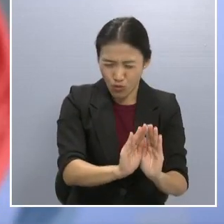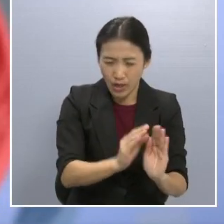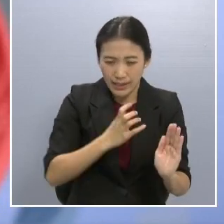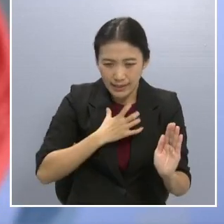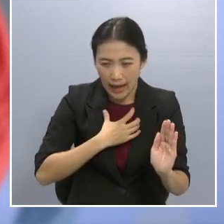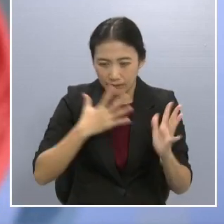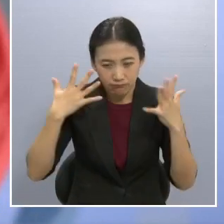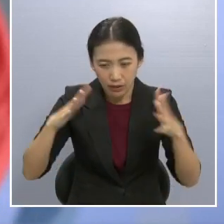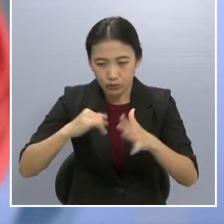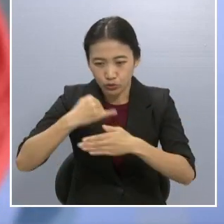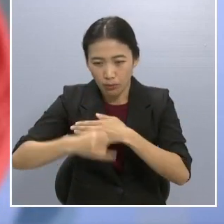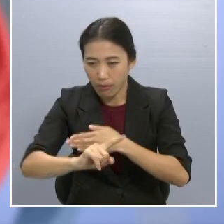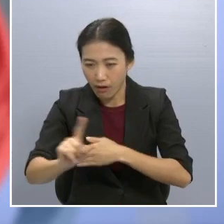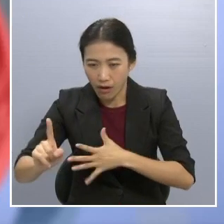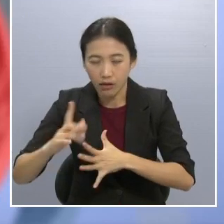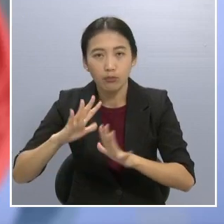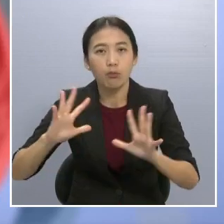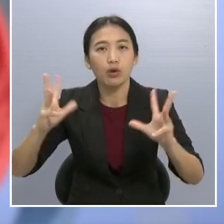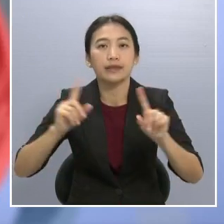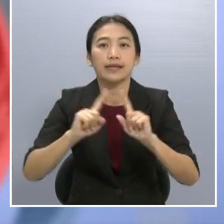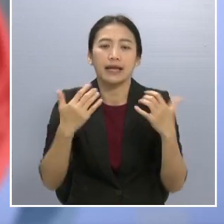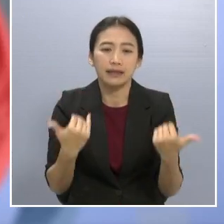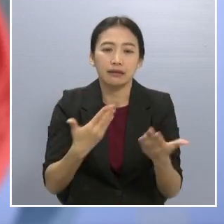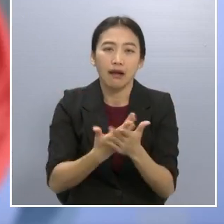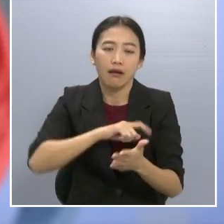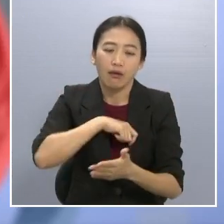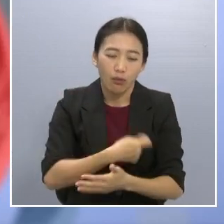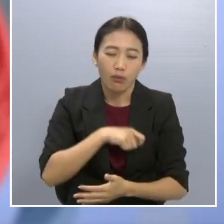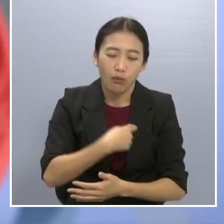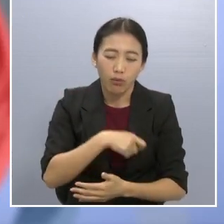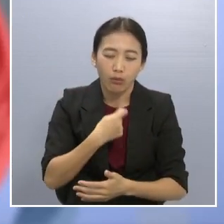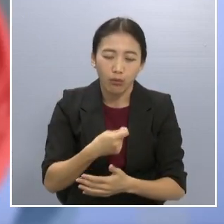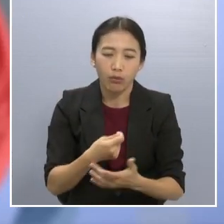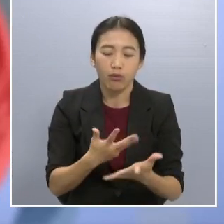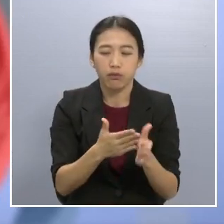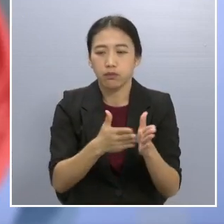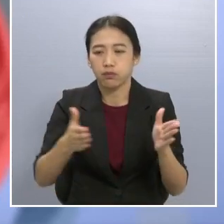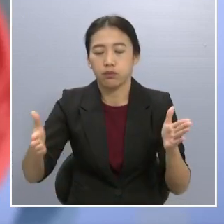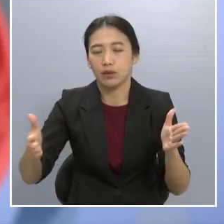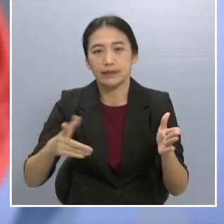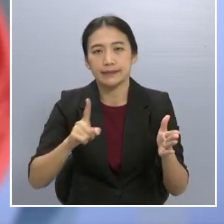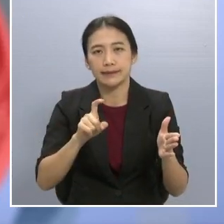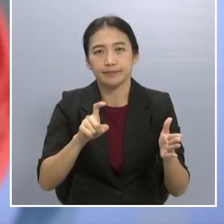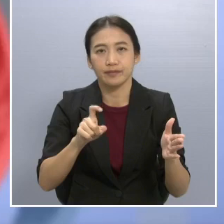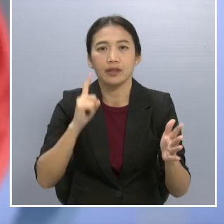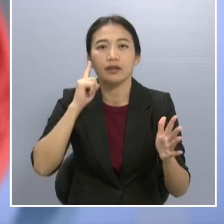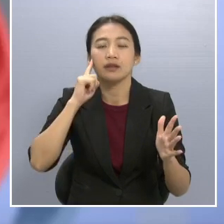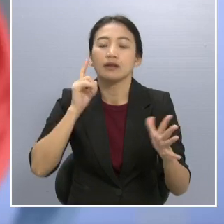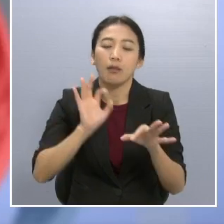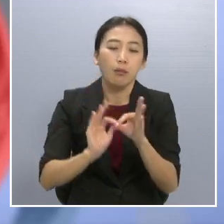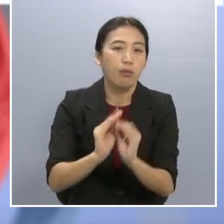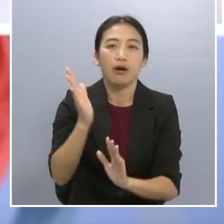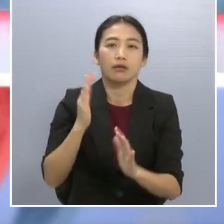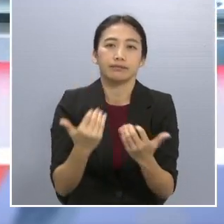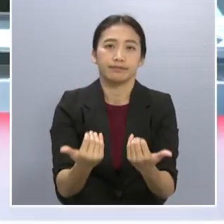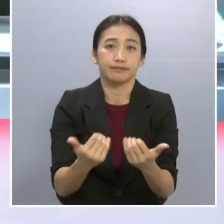าละแล้วก็พูดผ่านรูปทุกวันนะฮะบอกว่าเอ๊ะตกลงมันคือยังไงกันแน่ สำนวนตอนนี้อยู่ที่ไหนด้วย เออคือตั้